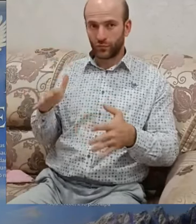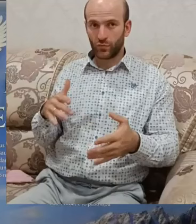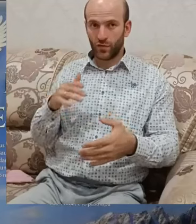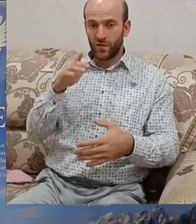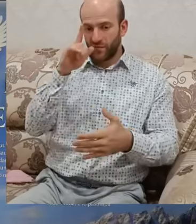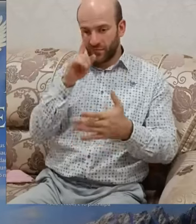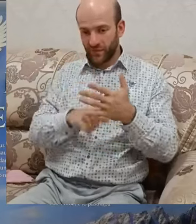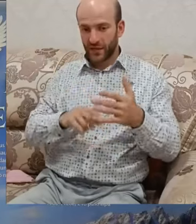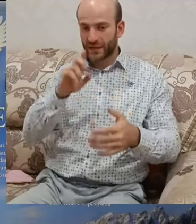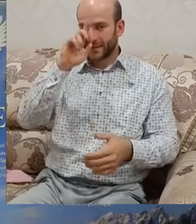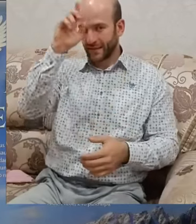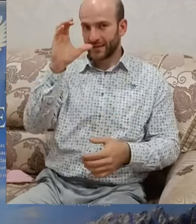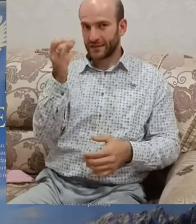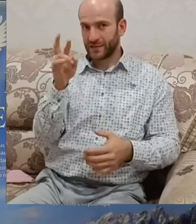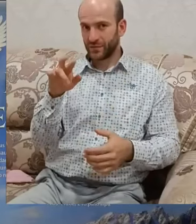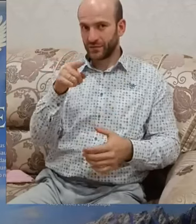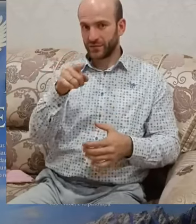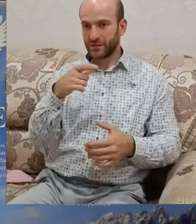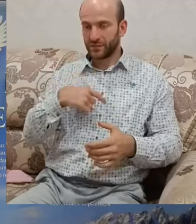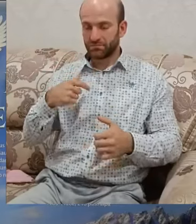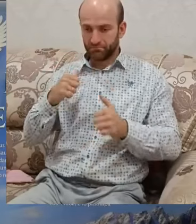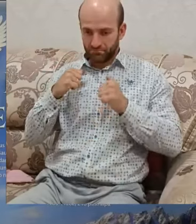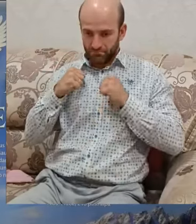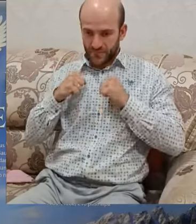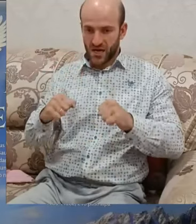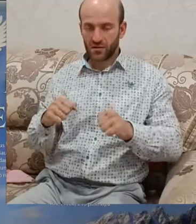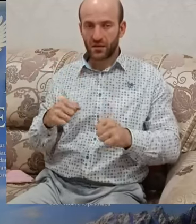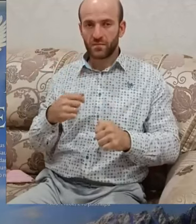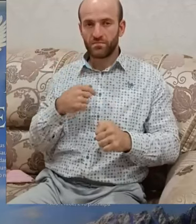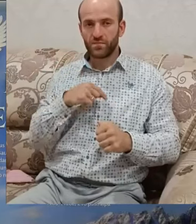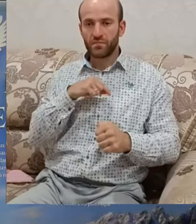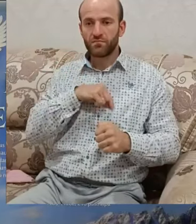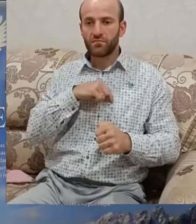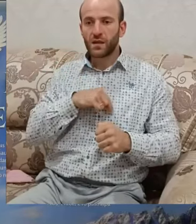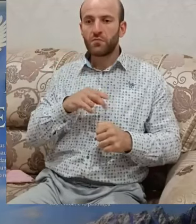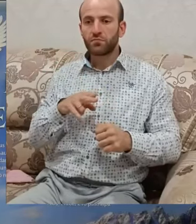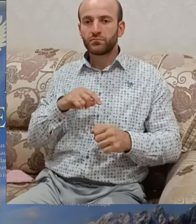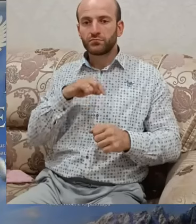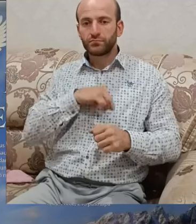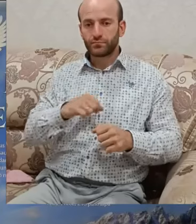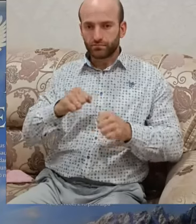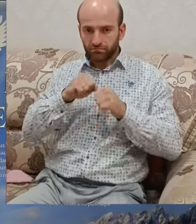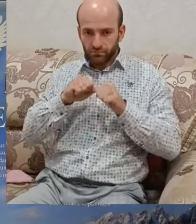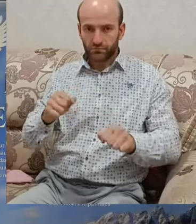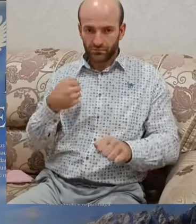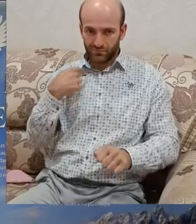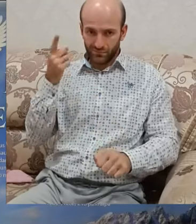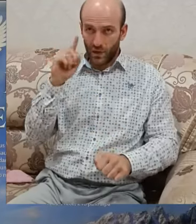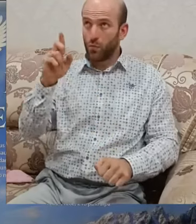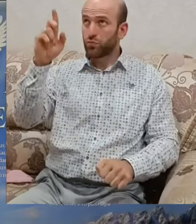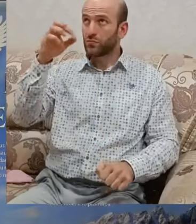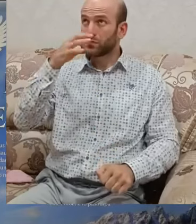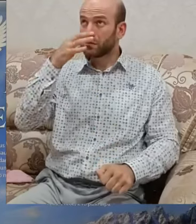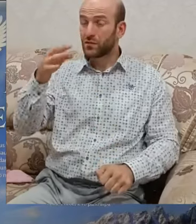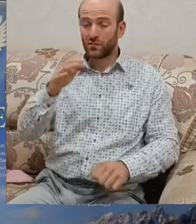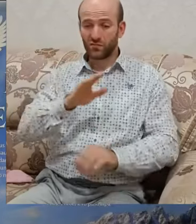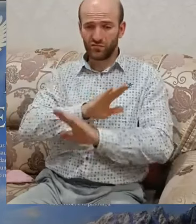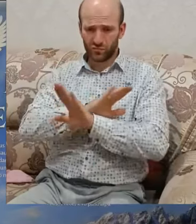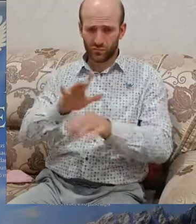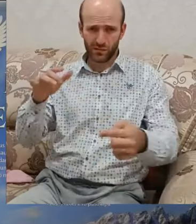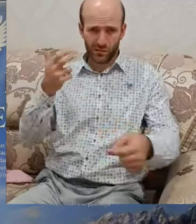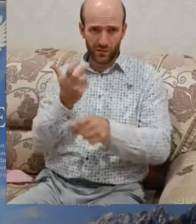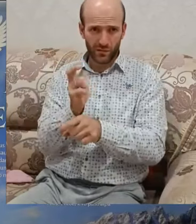Этого невозможно забрать назад и победить. Jeigu Dievas ištarė, jis pasirūpins, kad tai būtų padaryta. Если Бог изрёк, он позаботится, чтобы так